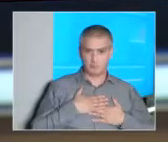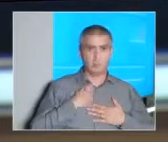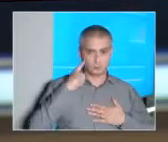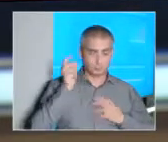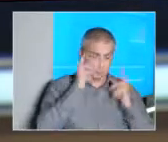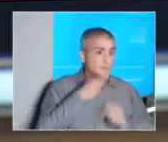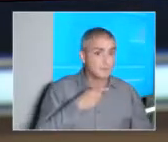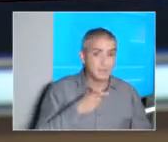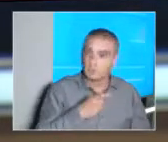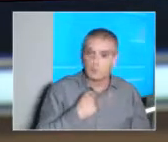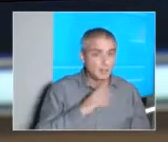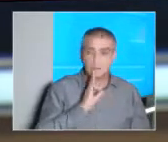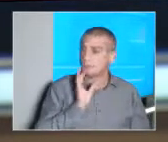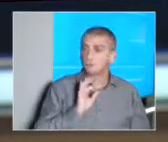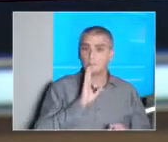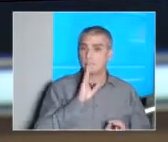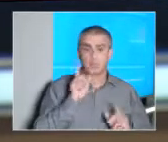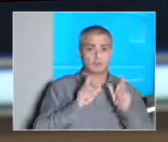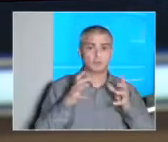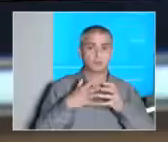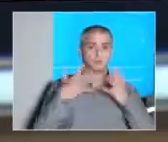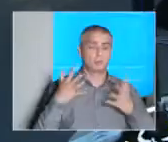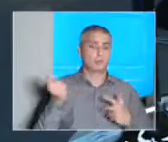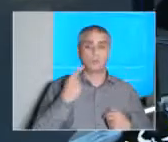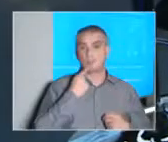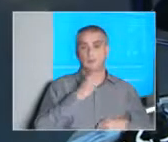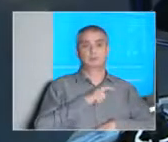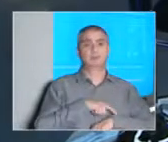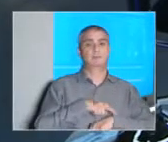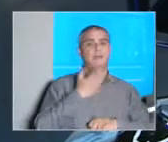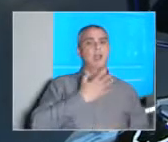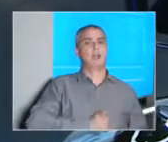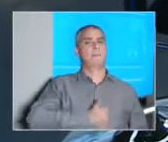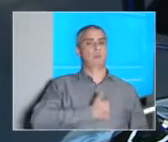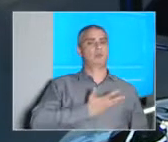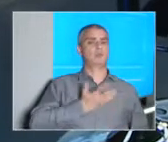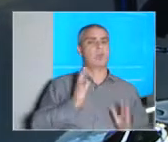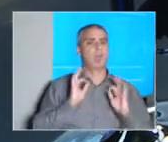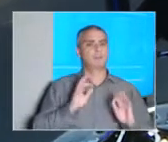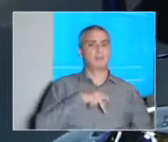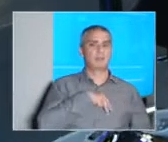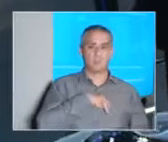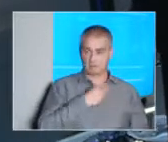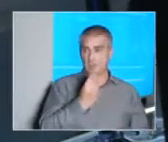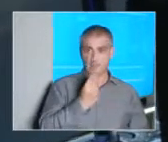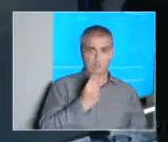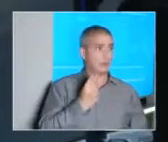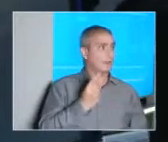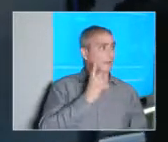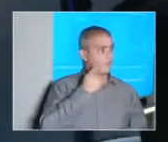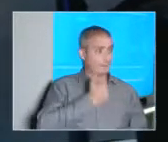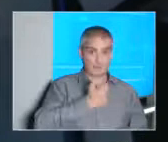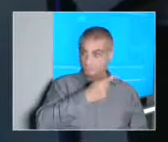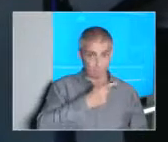חושב שזה מפתיע אותך. אין לי שום בעיה עם אנשי הגוש הגדול. אומרים, זה זמן למנהיגות אמיתית ואחראית. לא, תן לי, אני רוצה להפתיע אותך. תראי,